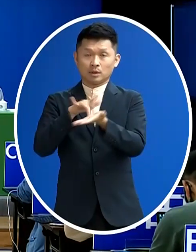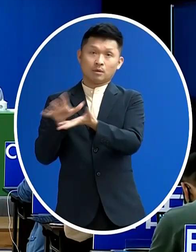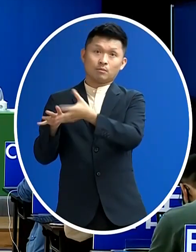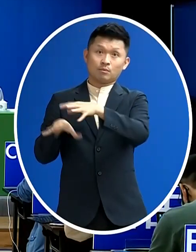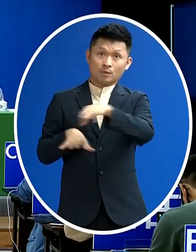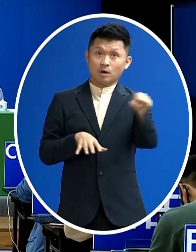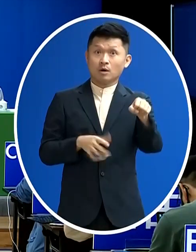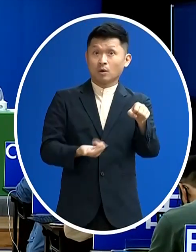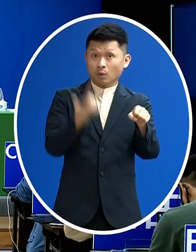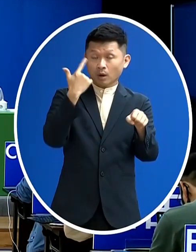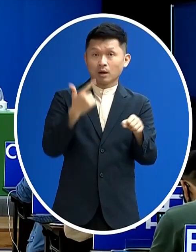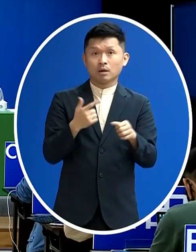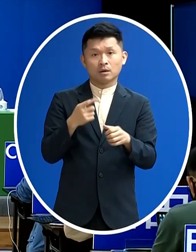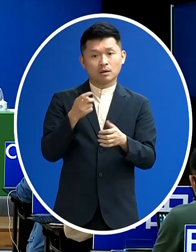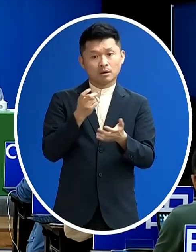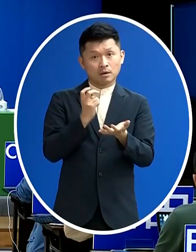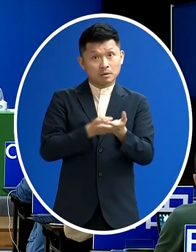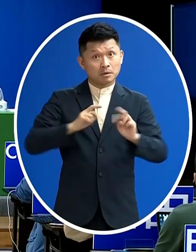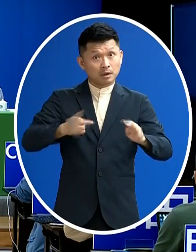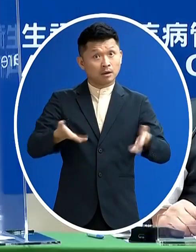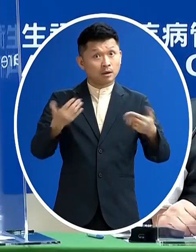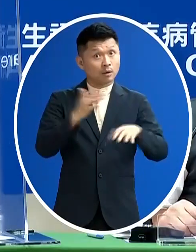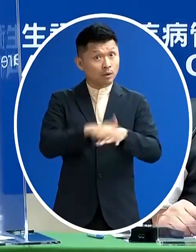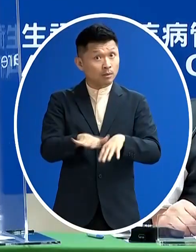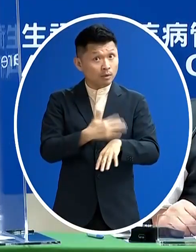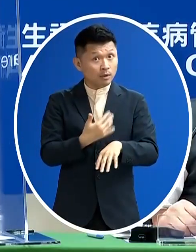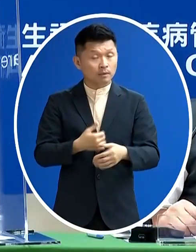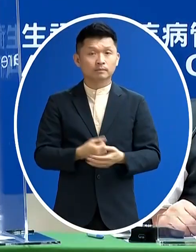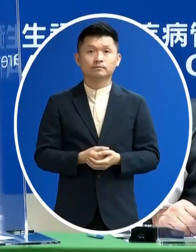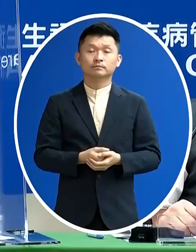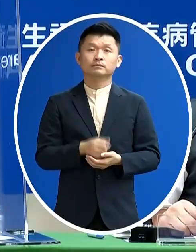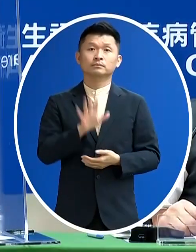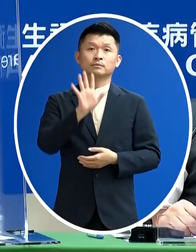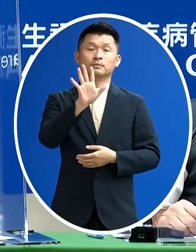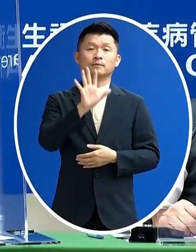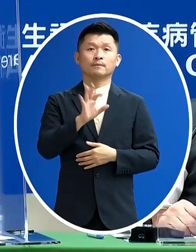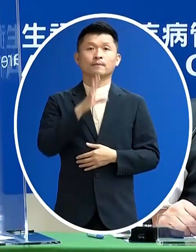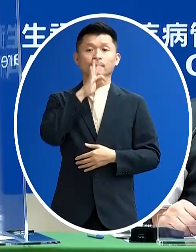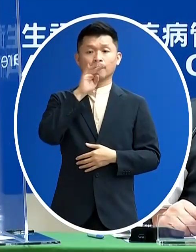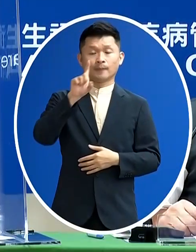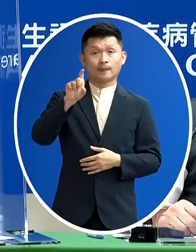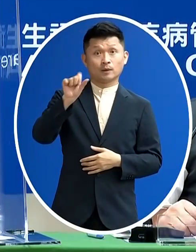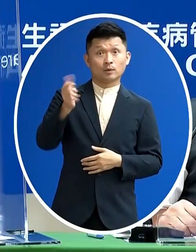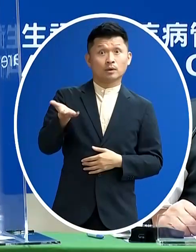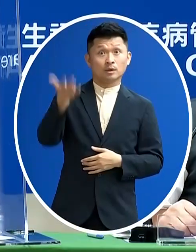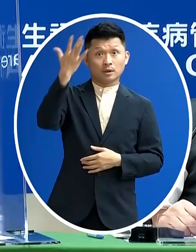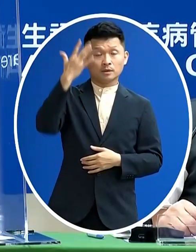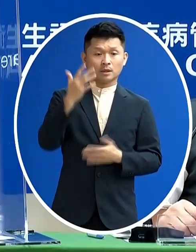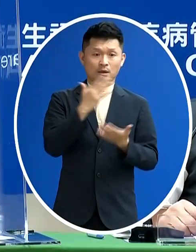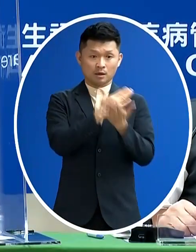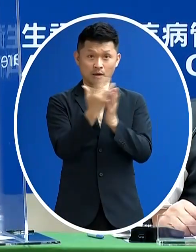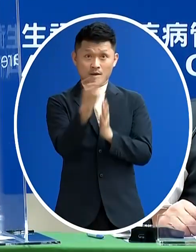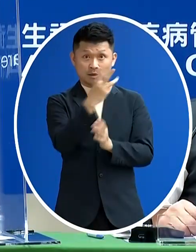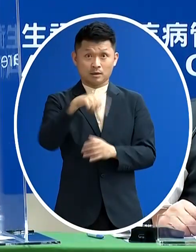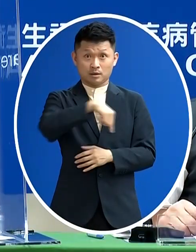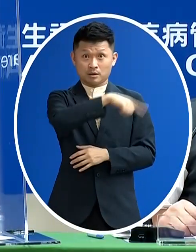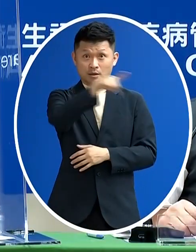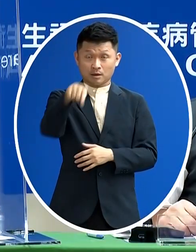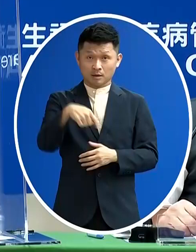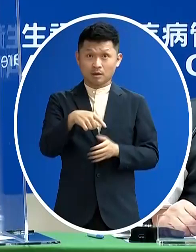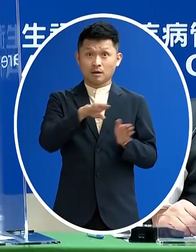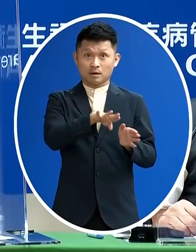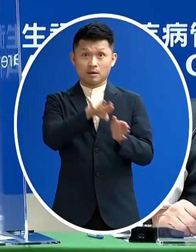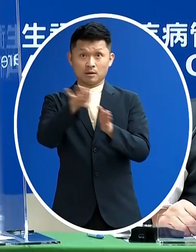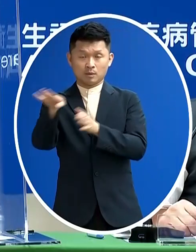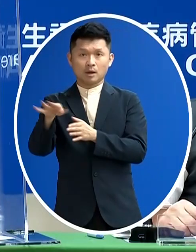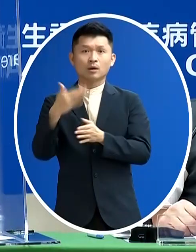有可能考虑放宽吗？谢谢。 有，我们这个四班的这个65岁以上和三类人口之后，好，那整个行